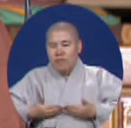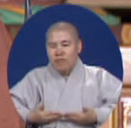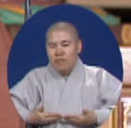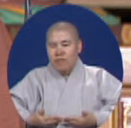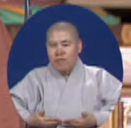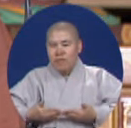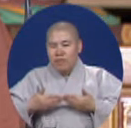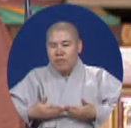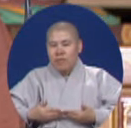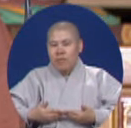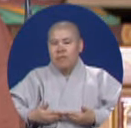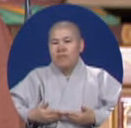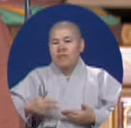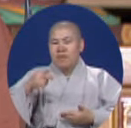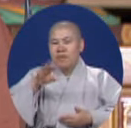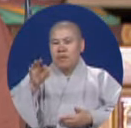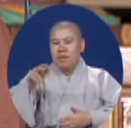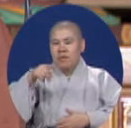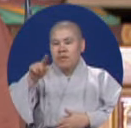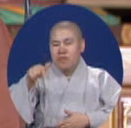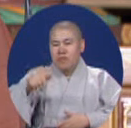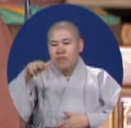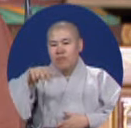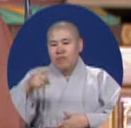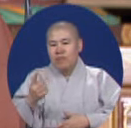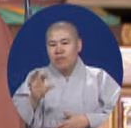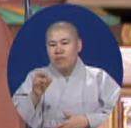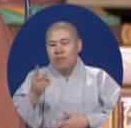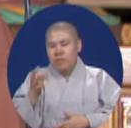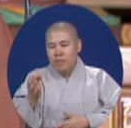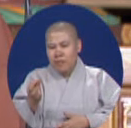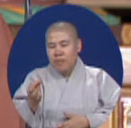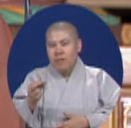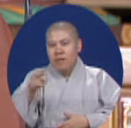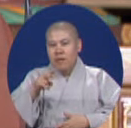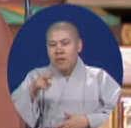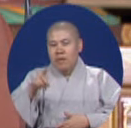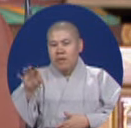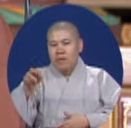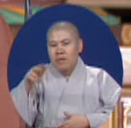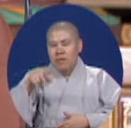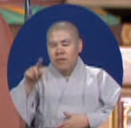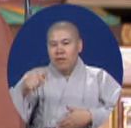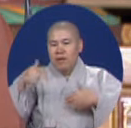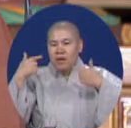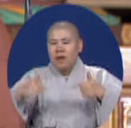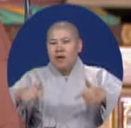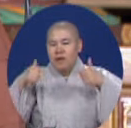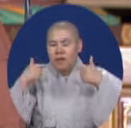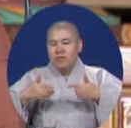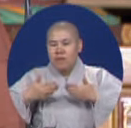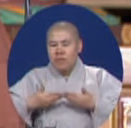조용이면서 상적이요 상적이면서 조용이다. 이 상적이 무심이거든요. 항상